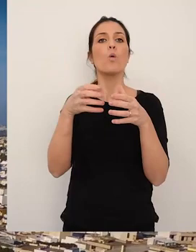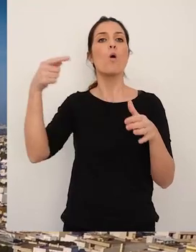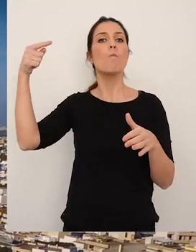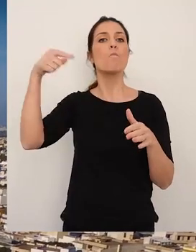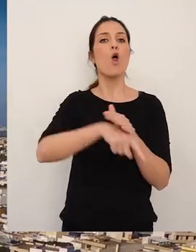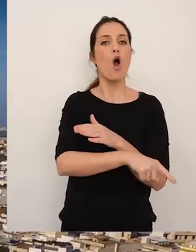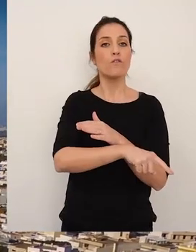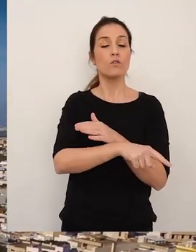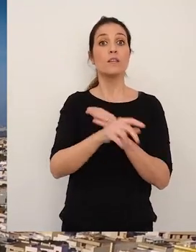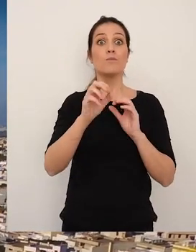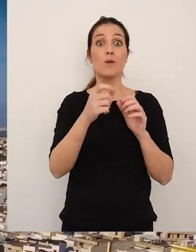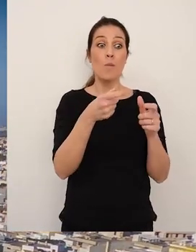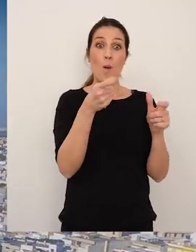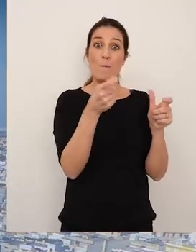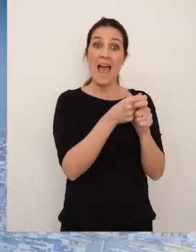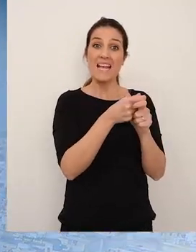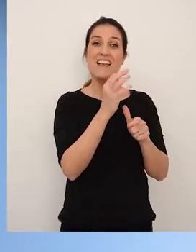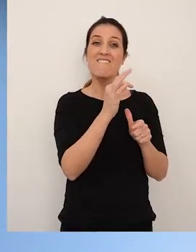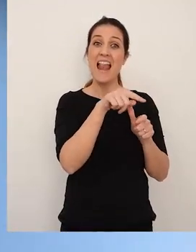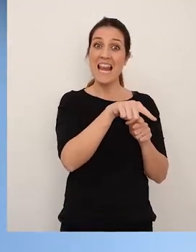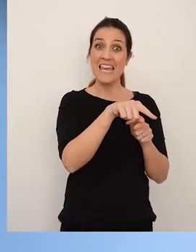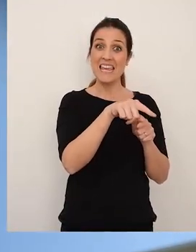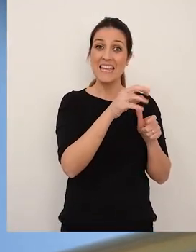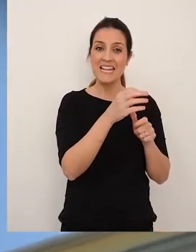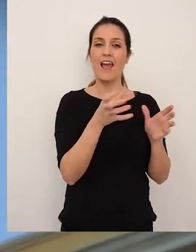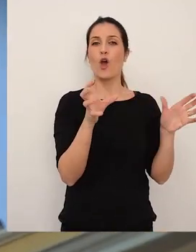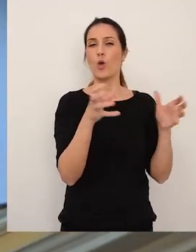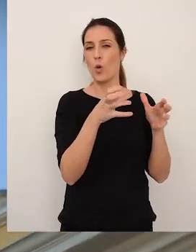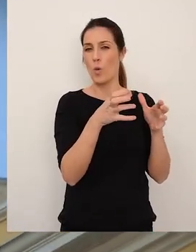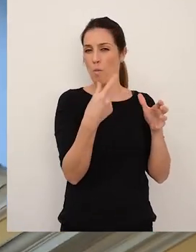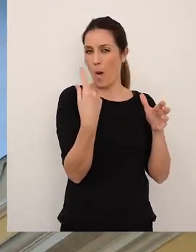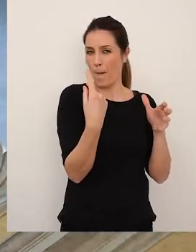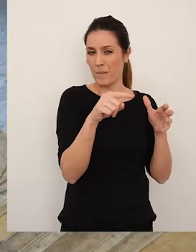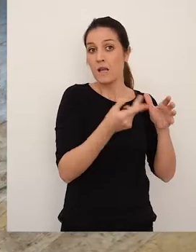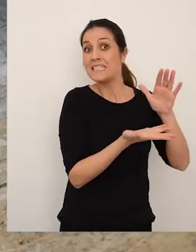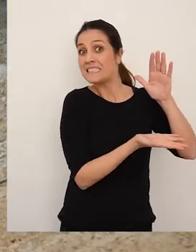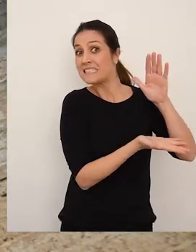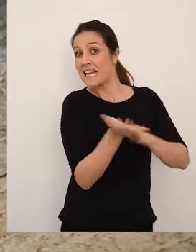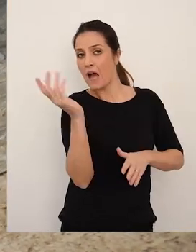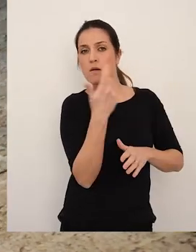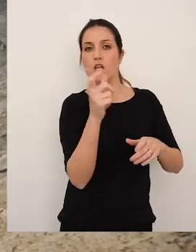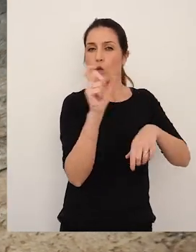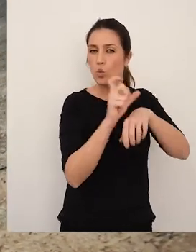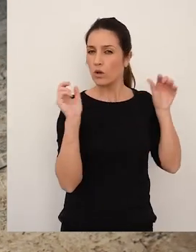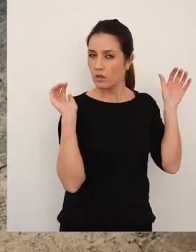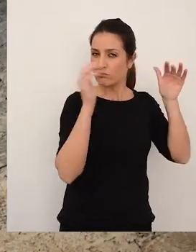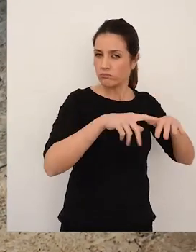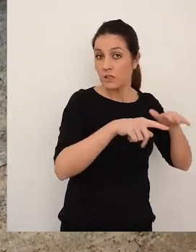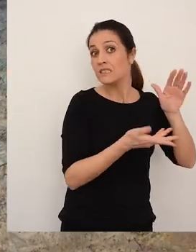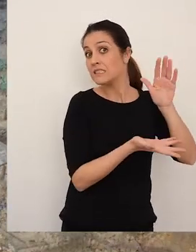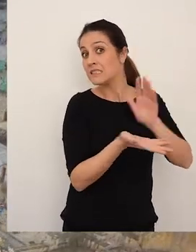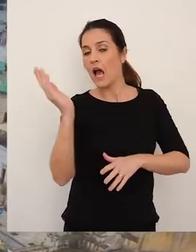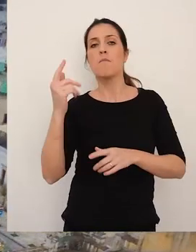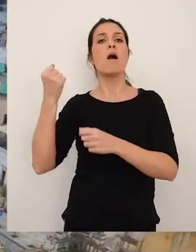saraceni. Da quel momento i sopravvissuti fondarono la cittadina di Alliste dedicando il nome del paese al suo protettore.